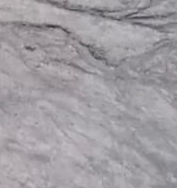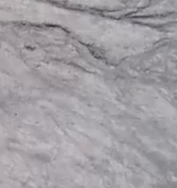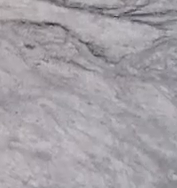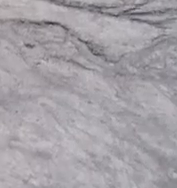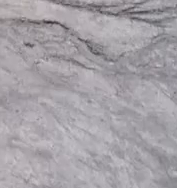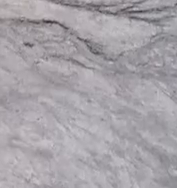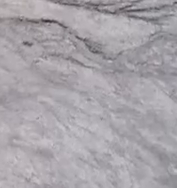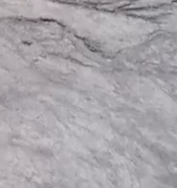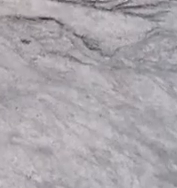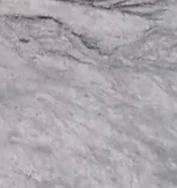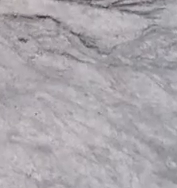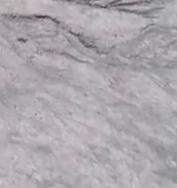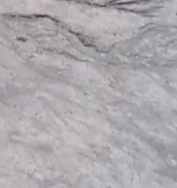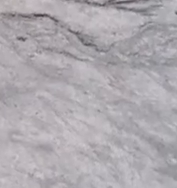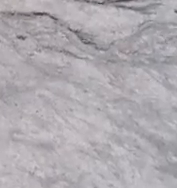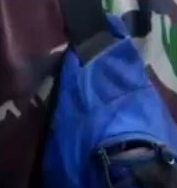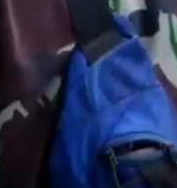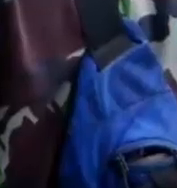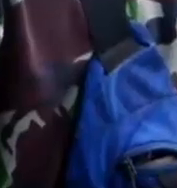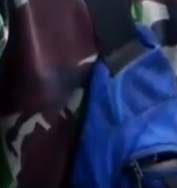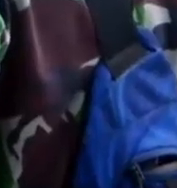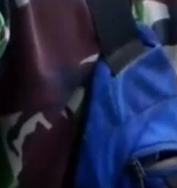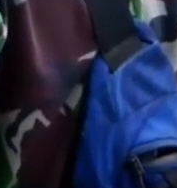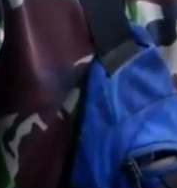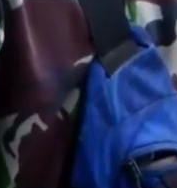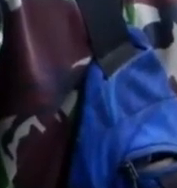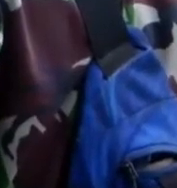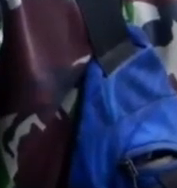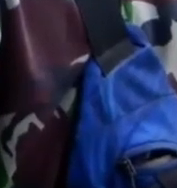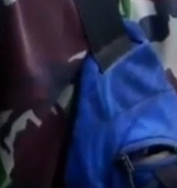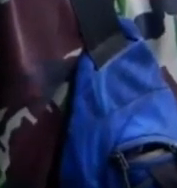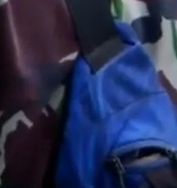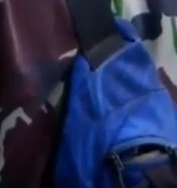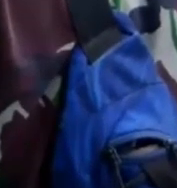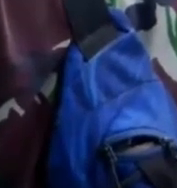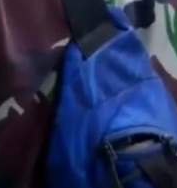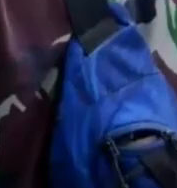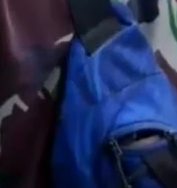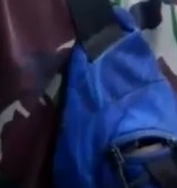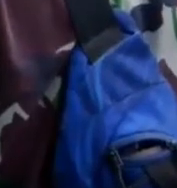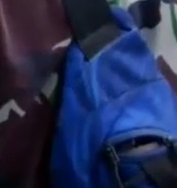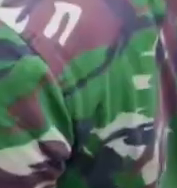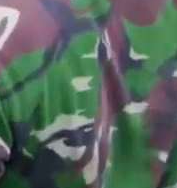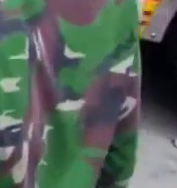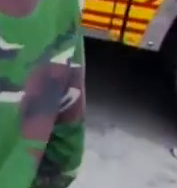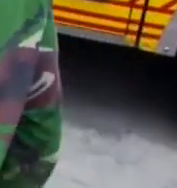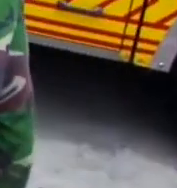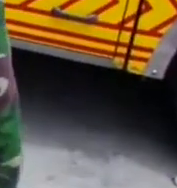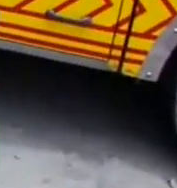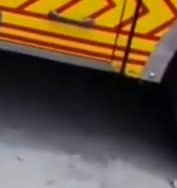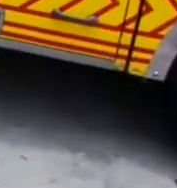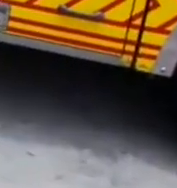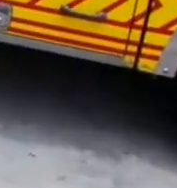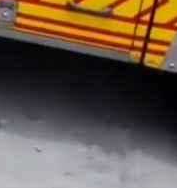Pencarian menerjunkan alat berat hingga anjing pelacak. Hingga Sabtu petang, data Badan Nasional Penanggulangan Bencana BNPB, korban meninggal